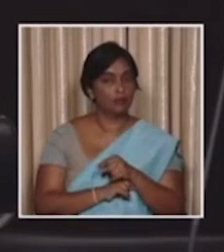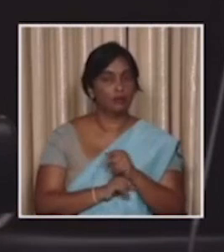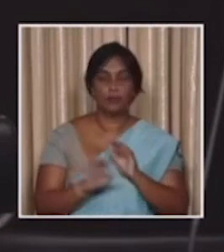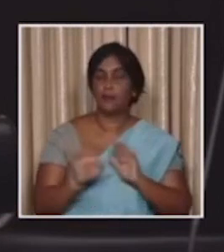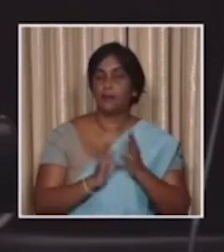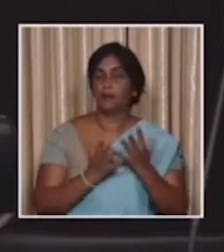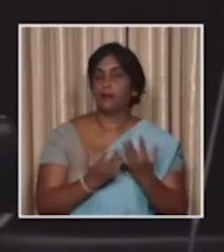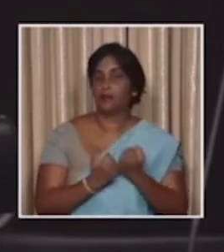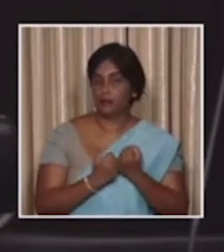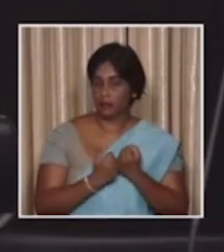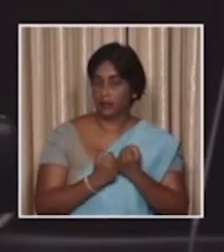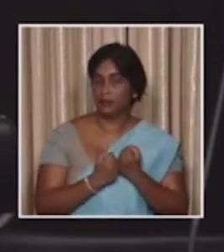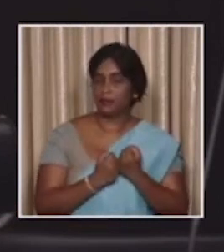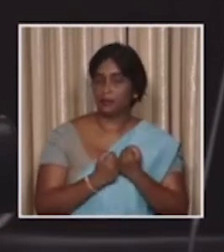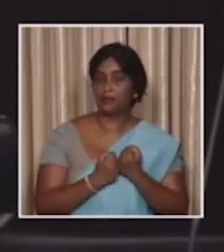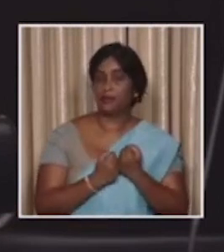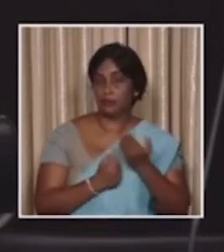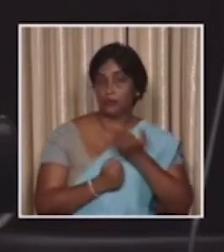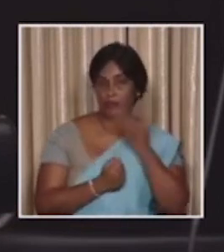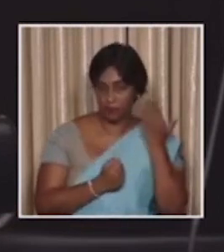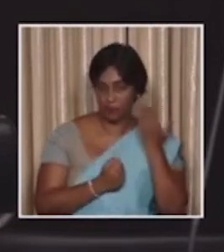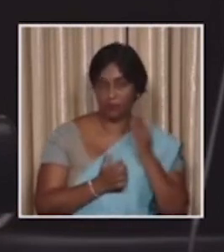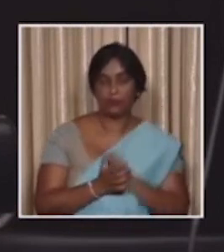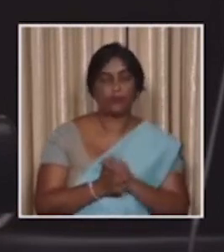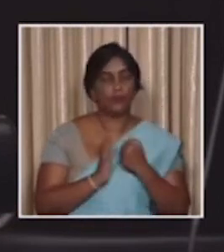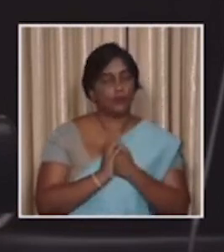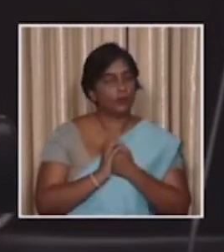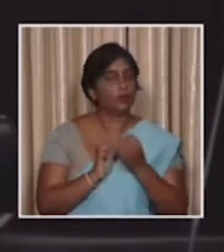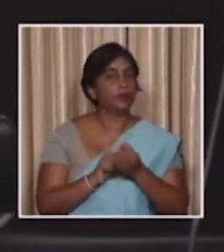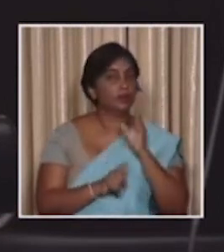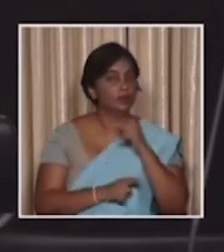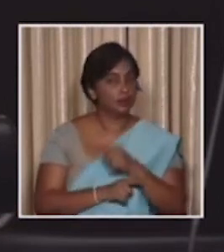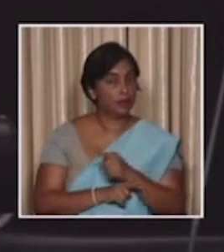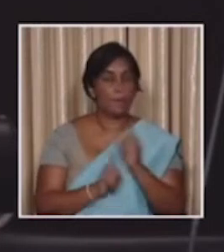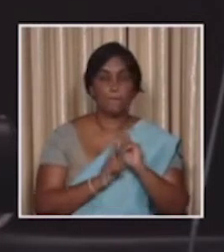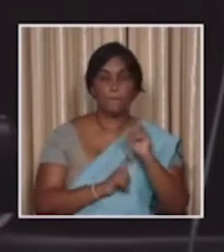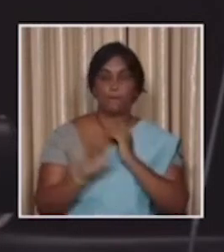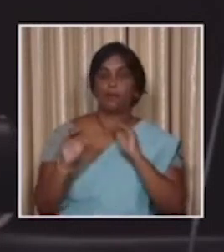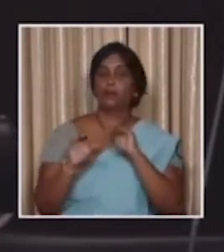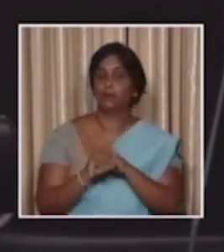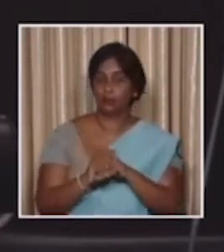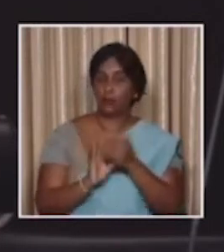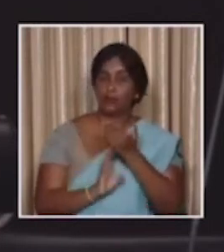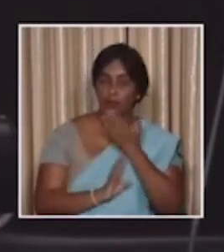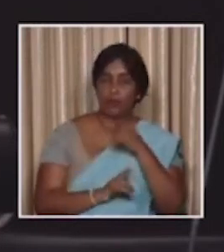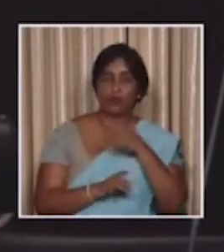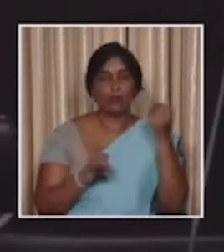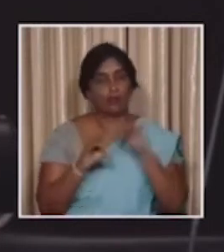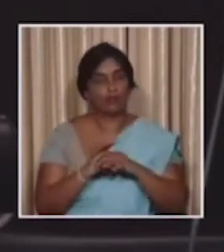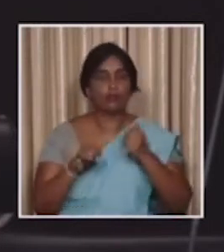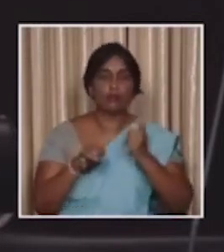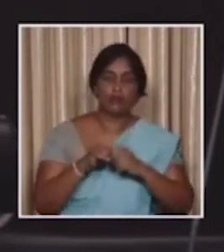இந்த குழுவில் ஒருவர் மட்டும் மாறுபட்ட தீர்ப்பை வழங்கியுள்ளார். இதே உயர் நீதிமன்றம்தான் உயிர்த்த ஞாயிறு கொண்டு தாக்குதலை தடுக்க